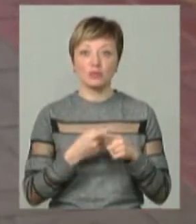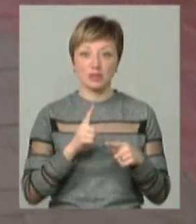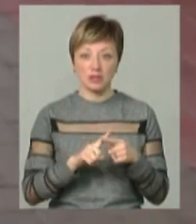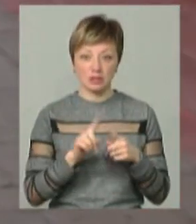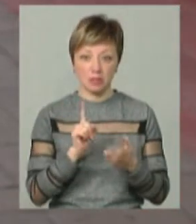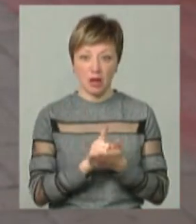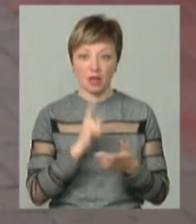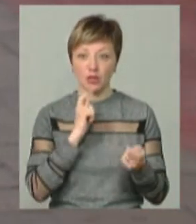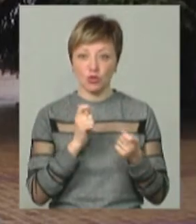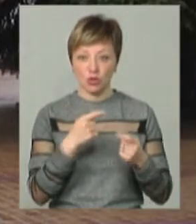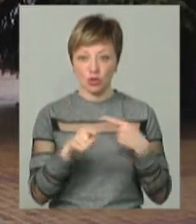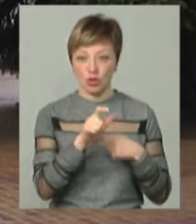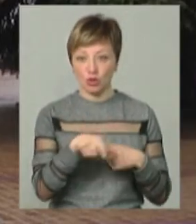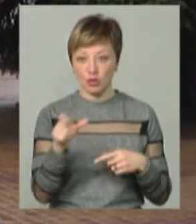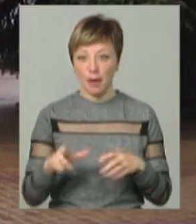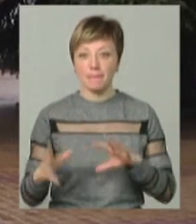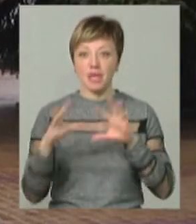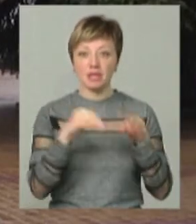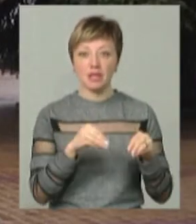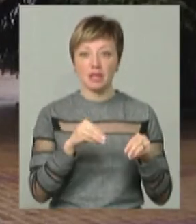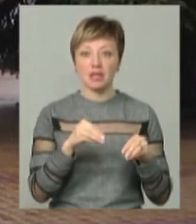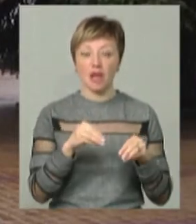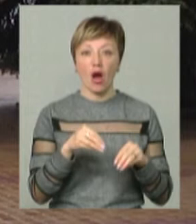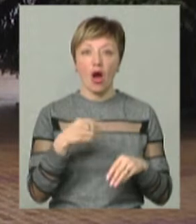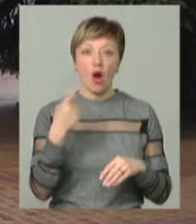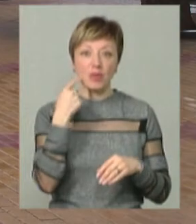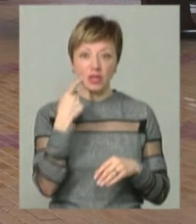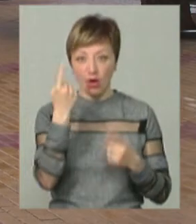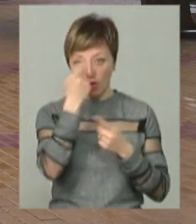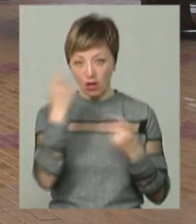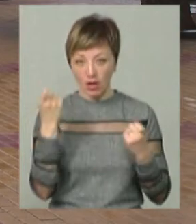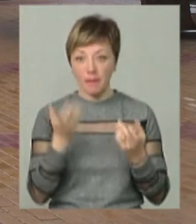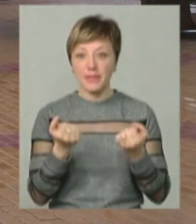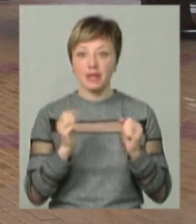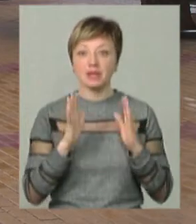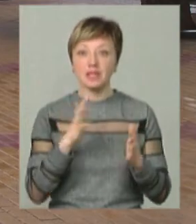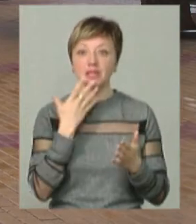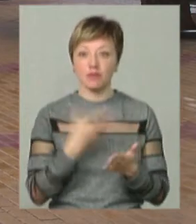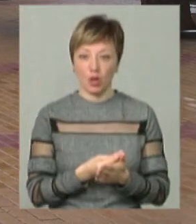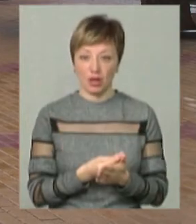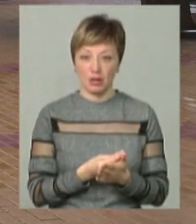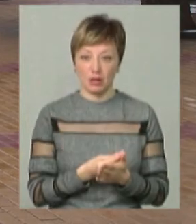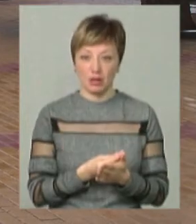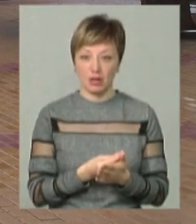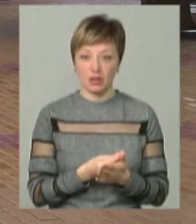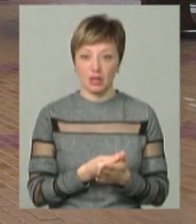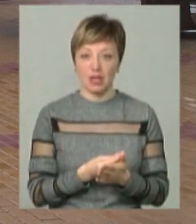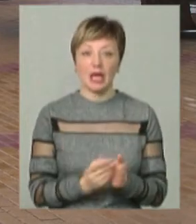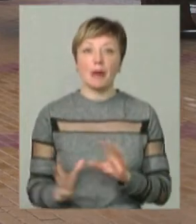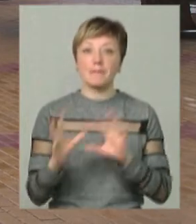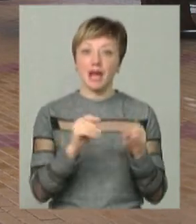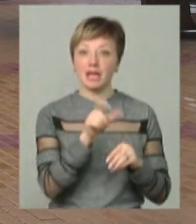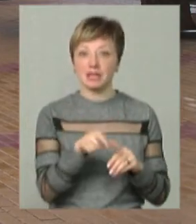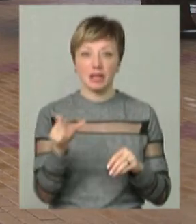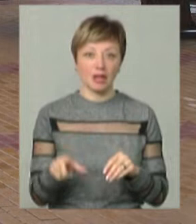має насторожувати інших людей? Переселенців ображають такі об'яви, де написано «беремо тільки своїх». З переселенцями